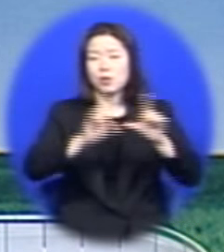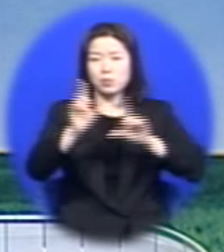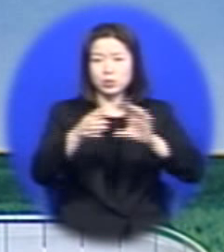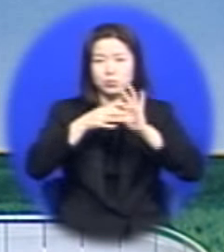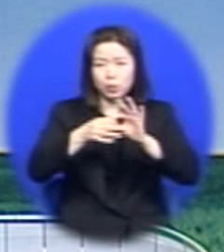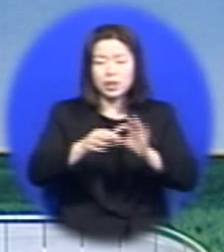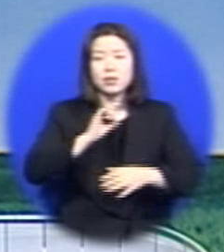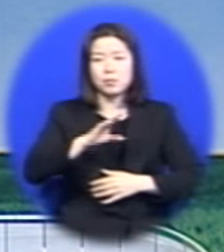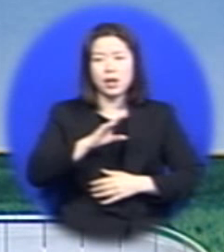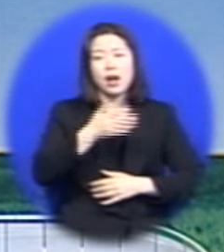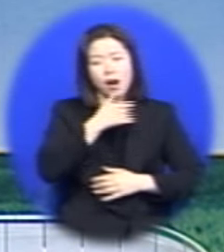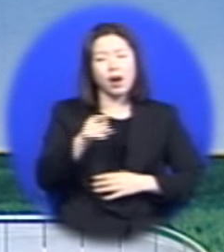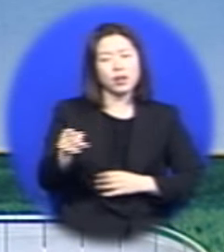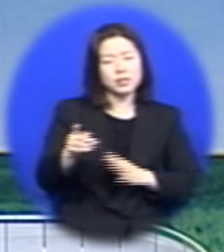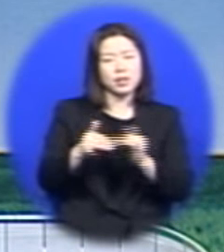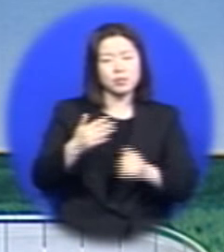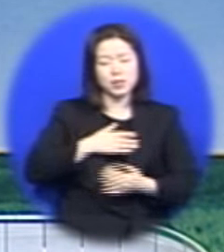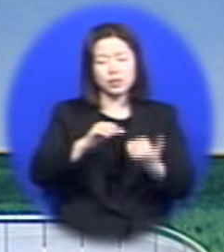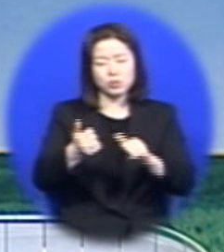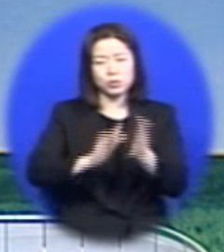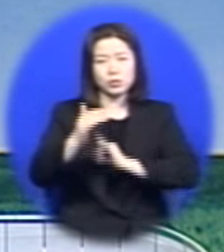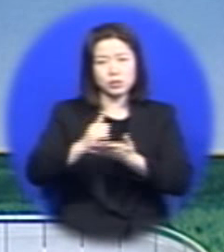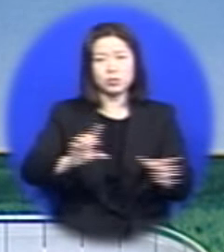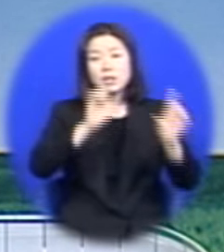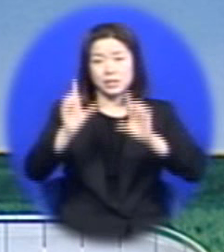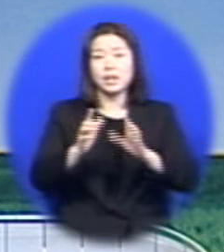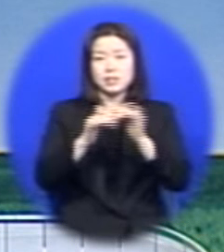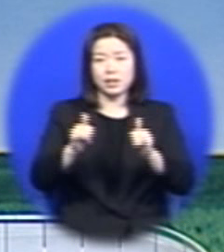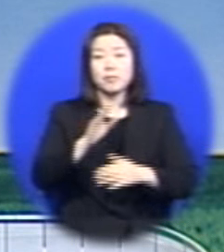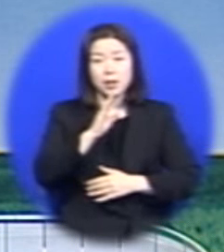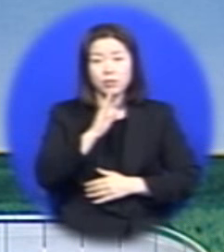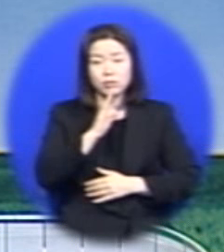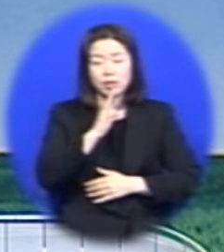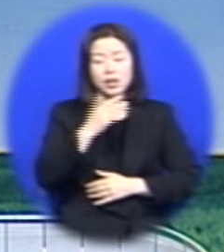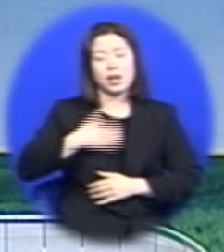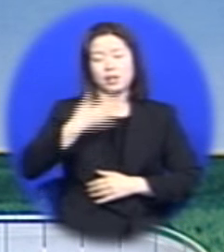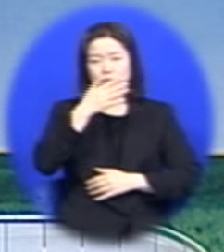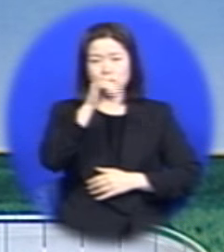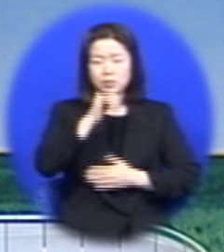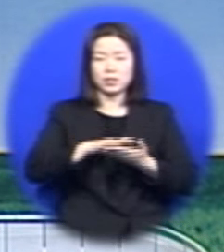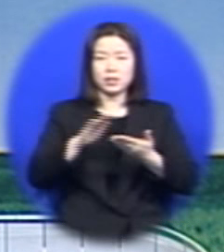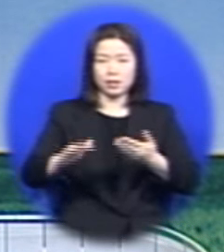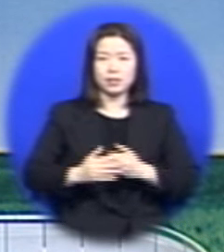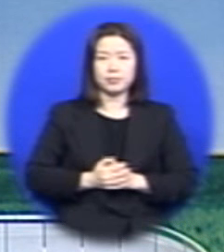아, 이 사람이 진짜 나는 죽고 예수로 사는 사람이구나 알 수 있습니다.